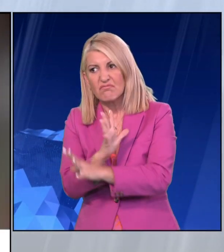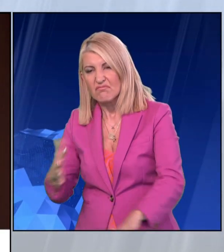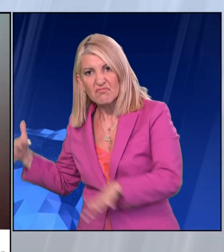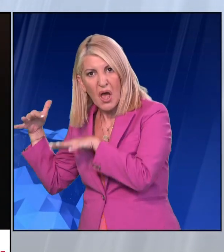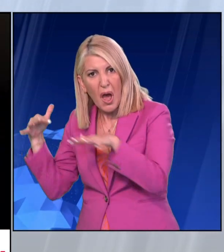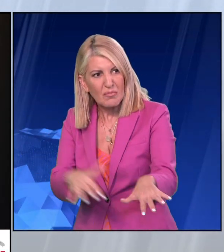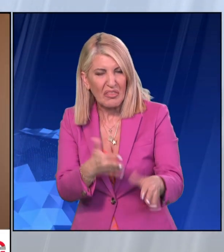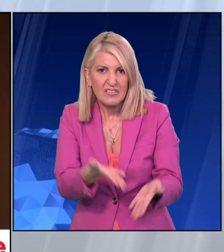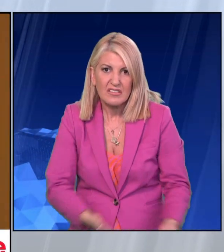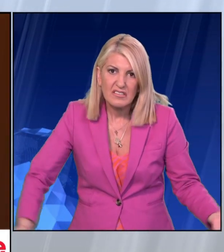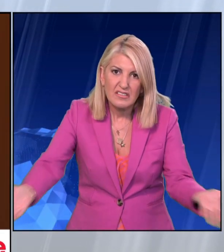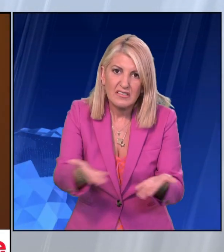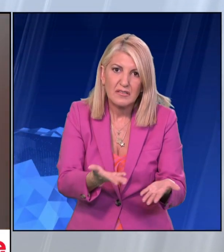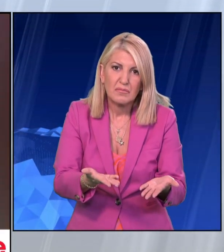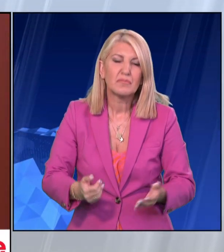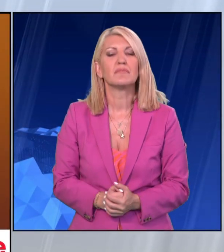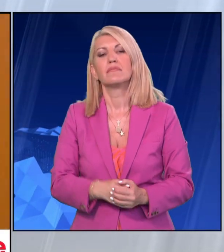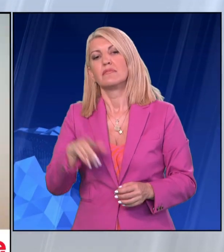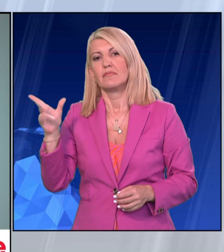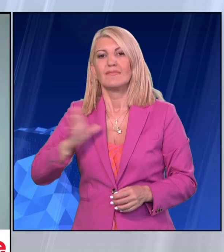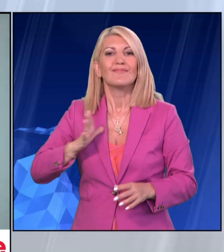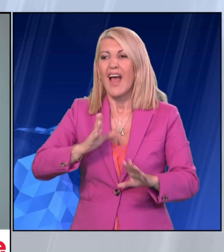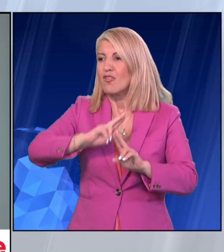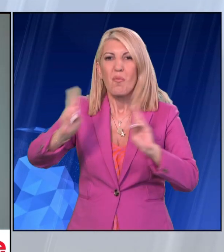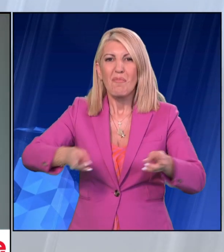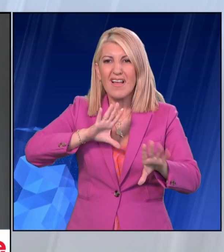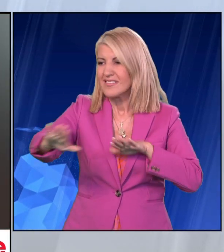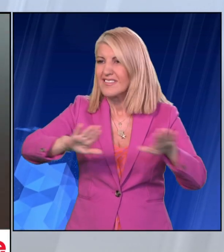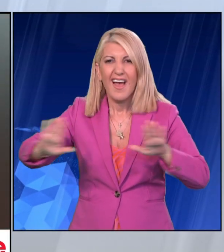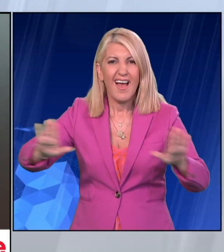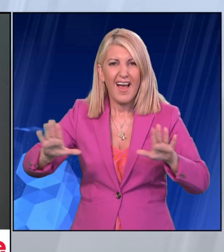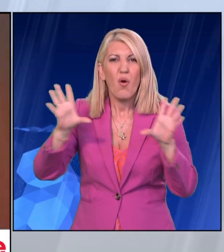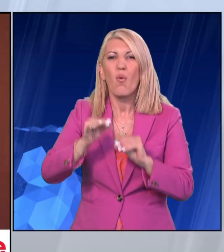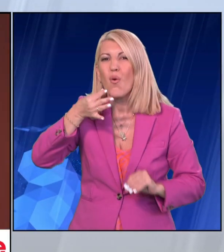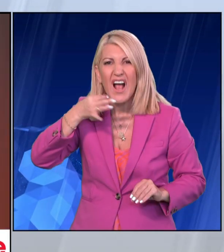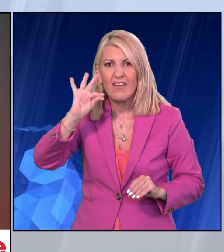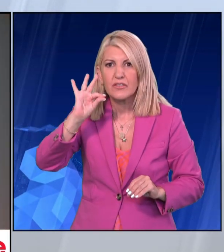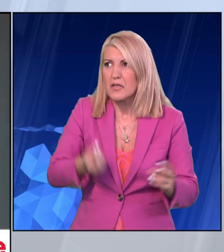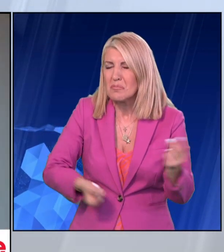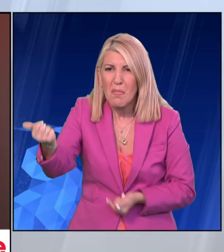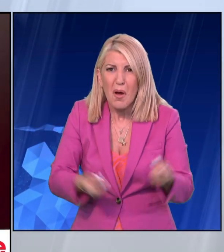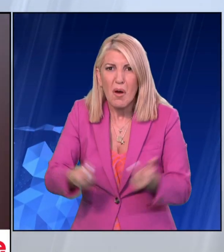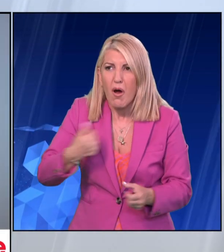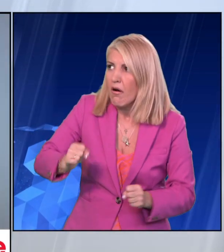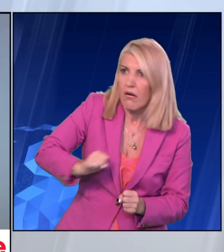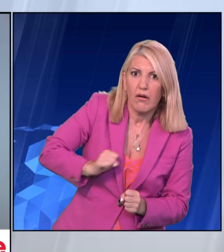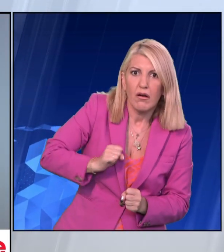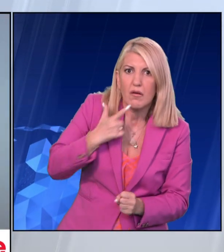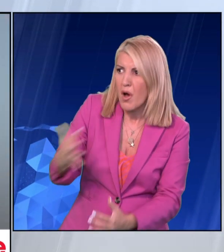Μέσα! Πανικόβλητοι πελάτες των καφετεριών έτρεξαν να κρυφτούν, να γλιτώσουν από τις δολοφονικές επιθέσεις.